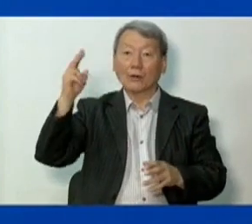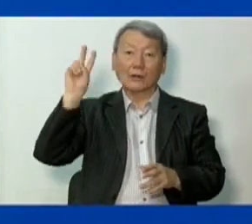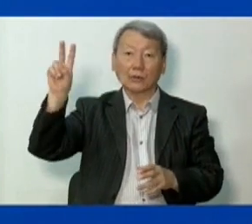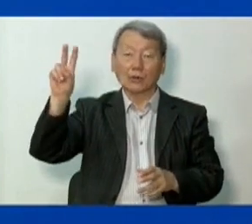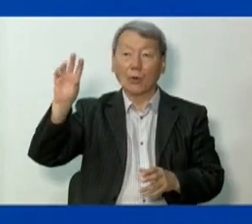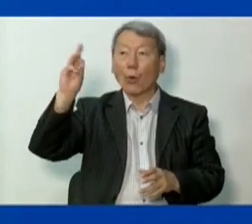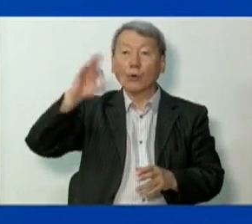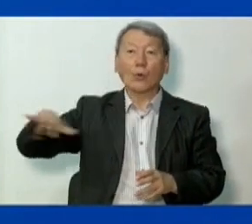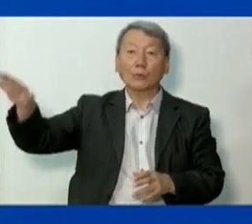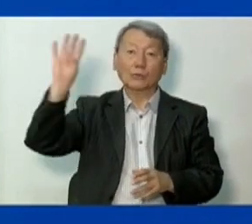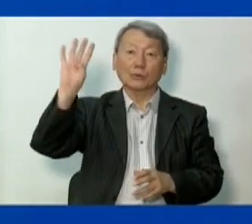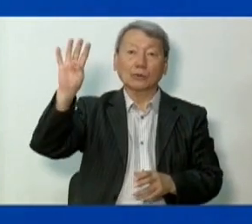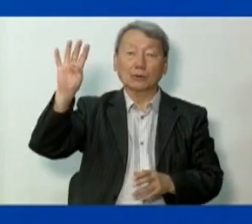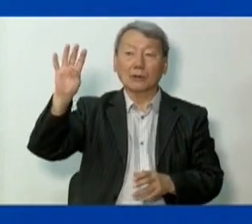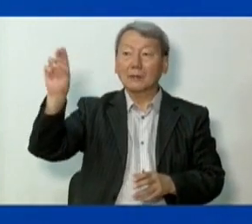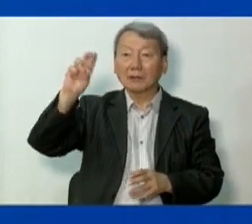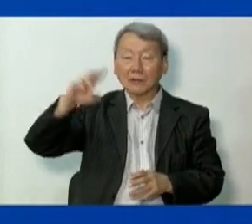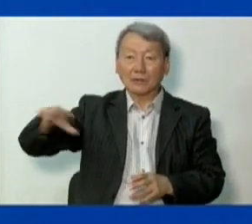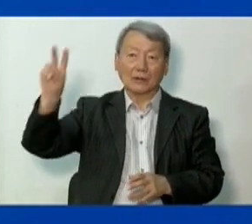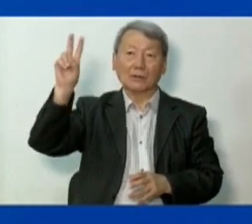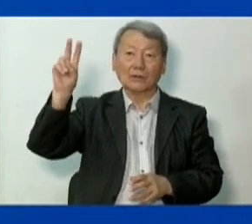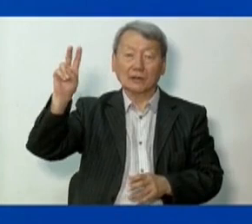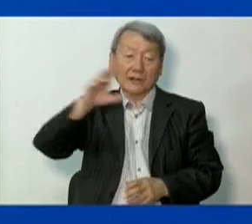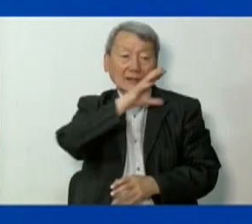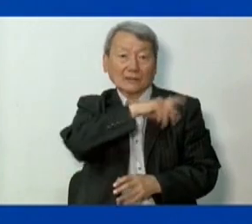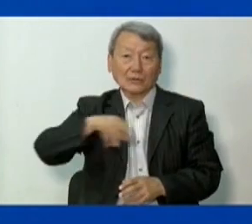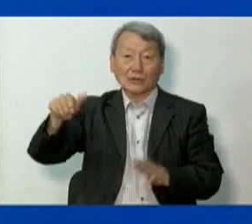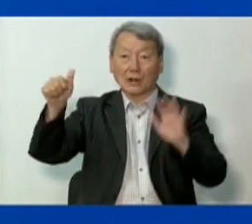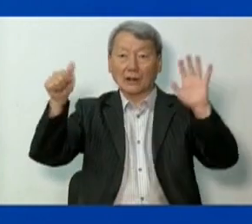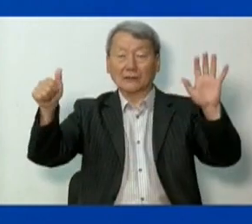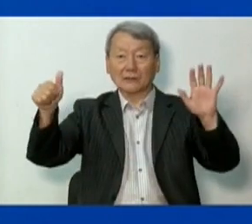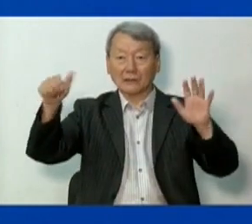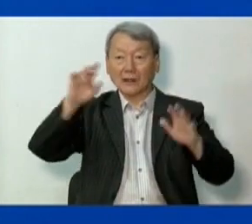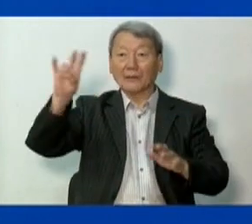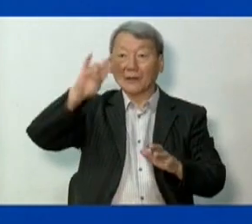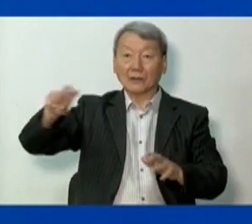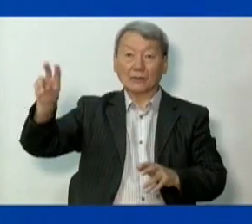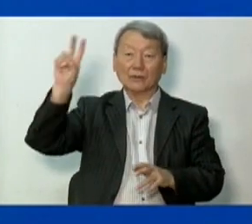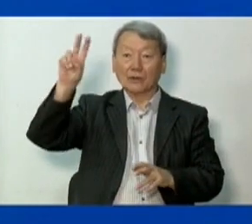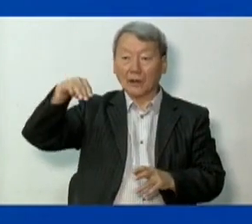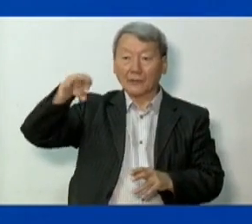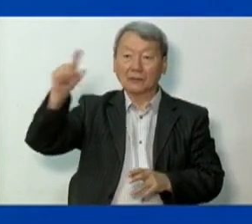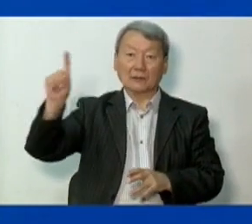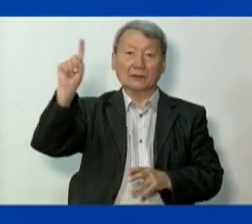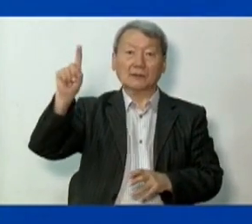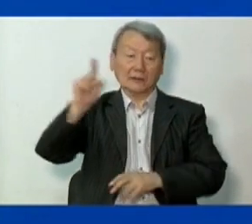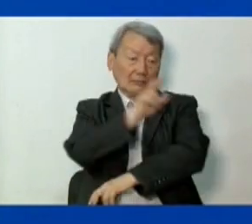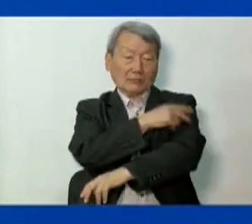2, Ош облусунан 4, Баткен облусунан 2, Ысык Көл облусунан 6, Нарын облусунан 2, Талас облусунан